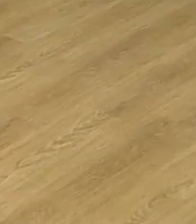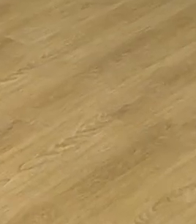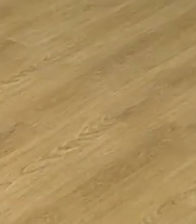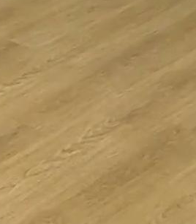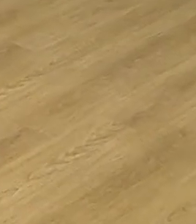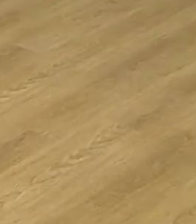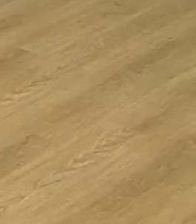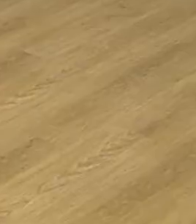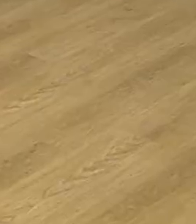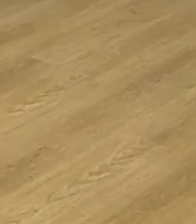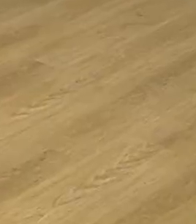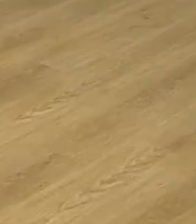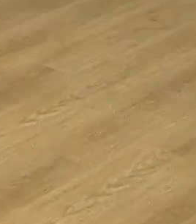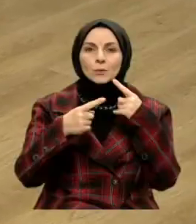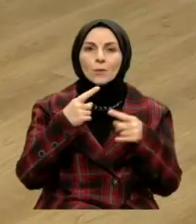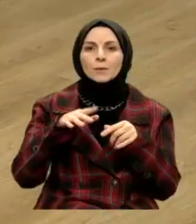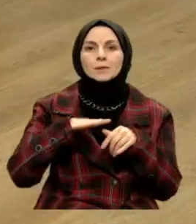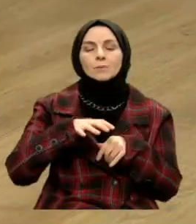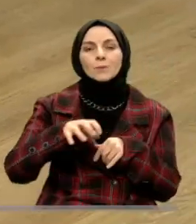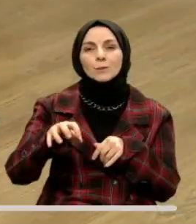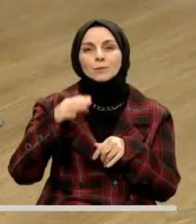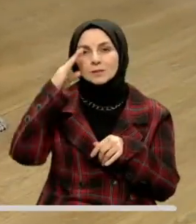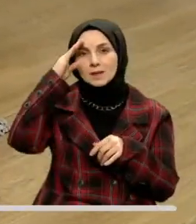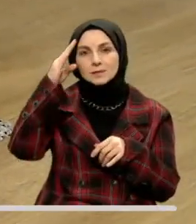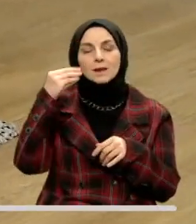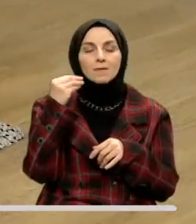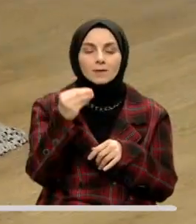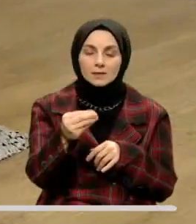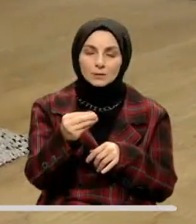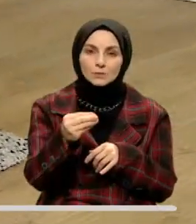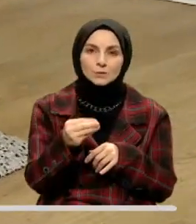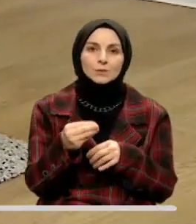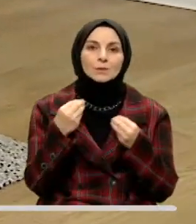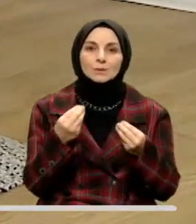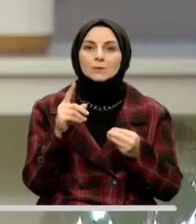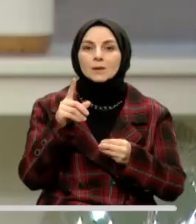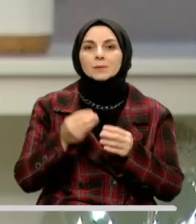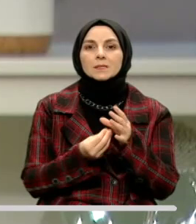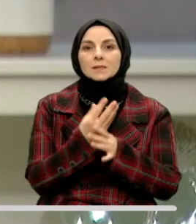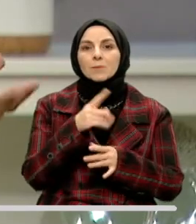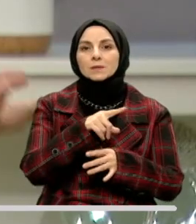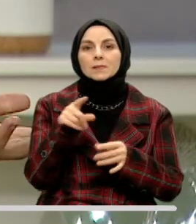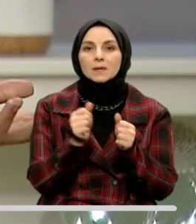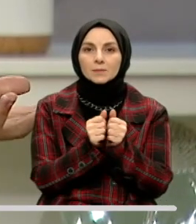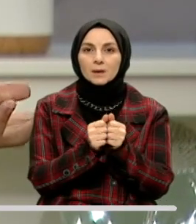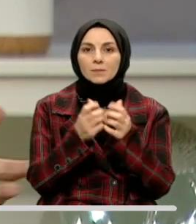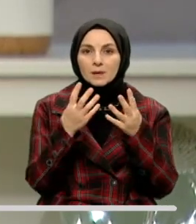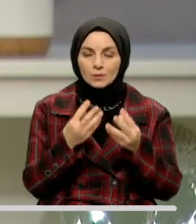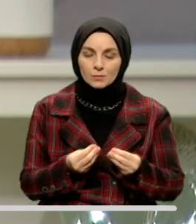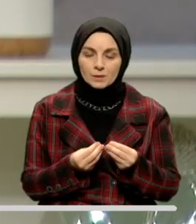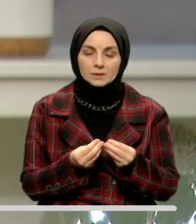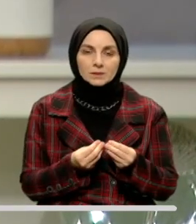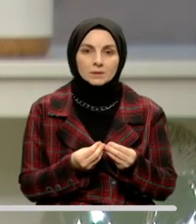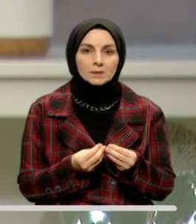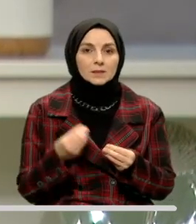Yeniden merhabalar efendim. Sohbet köşemizden selamlıyoruz bu sefer sizleri. Bir güzel sabahta daha sizlerle birlikteyiz. Ekranlarınızdayız.